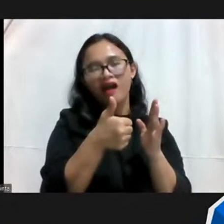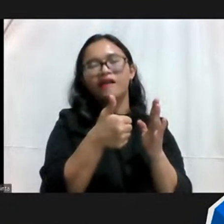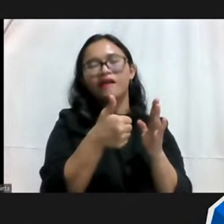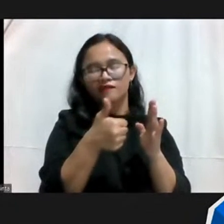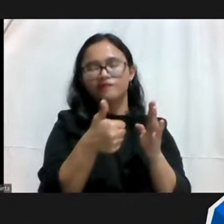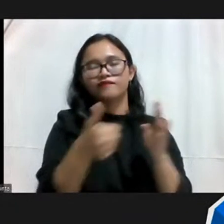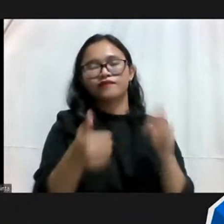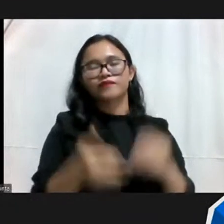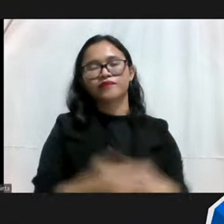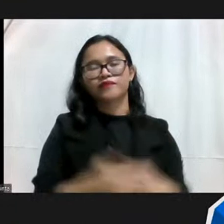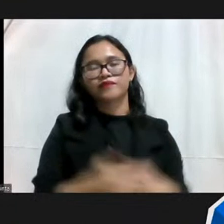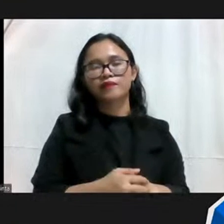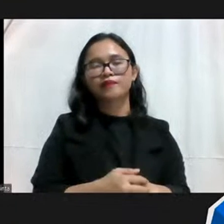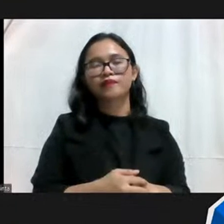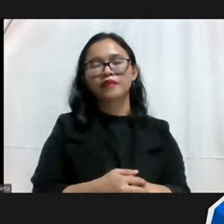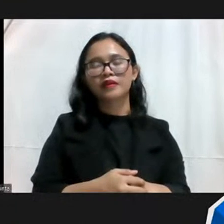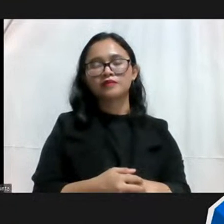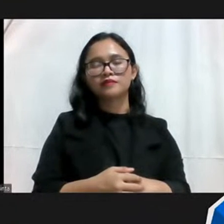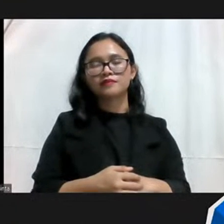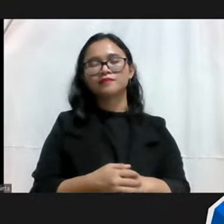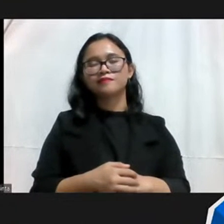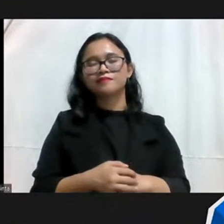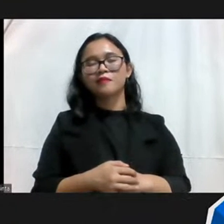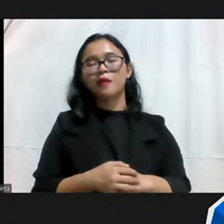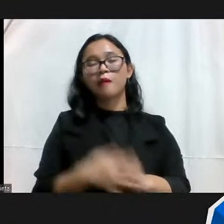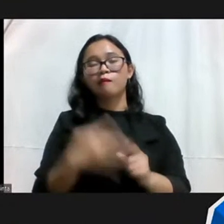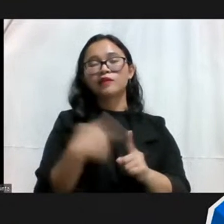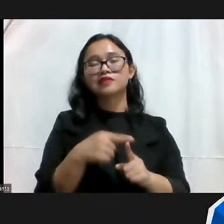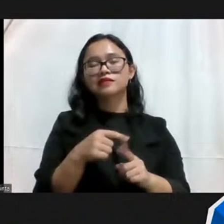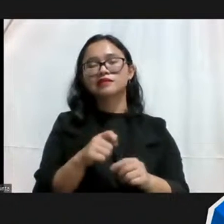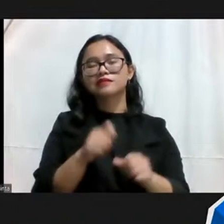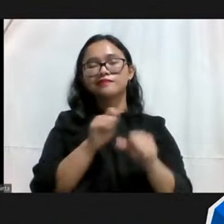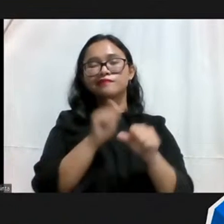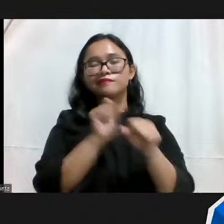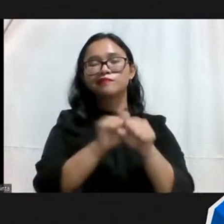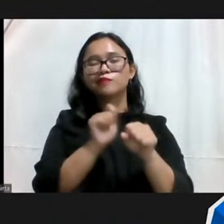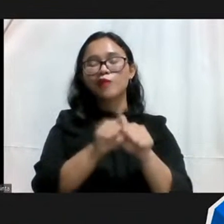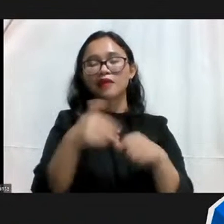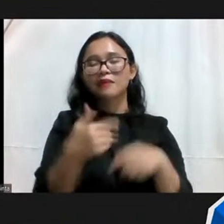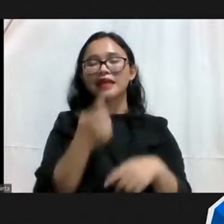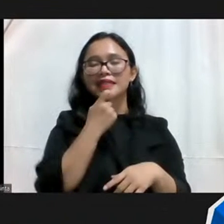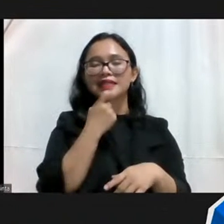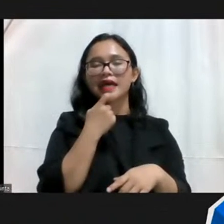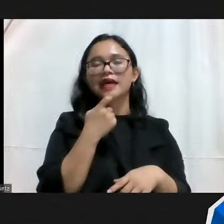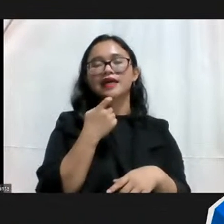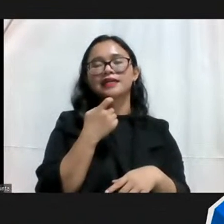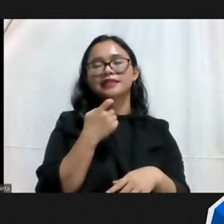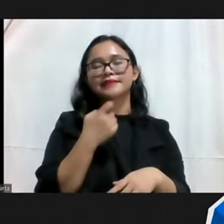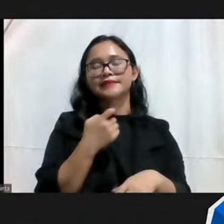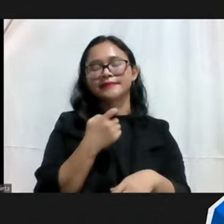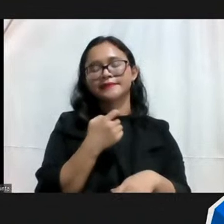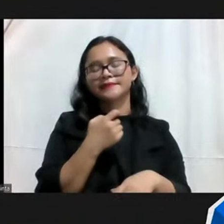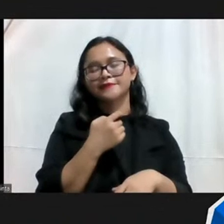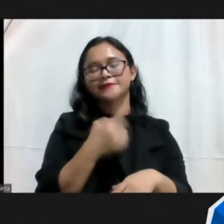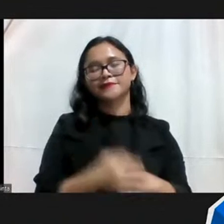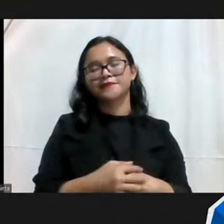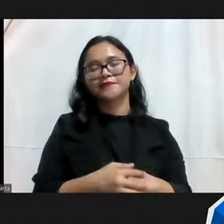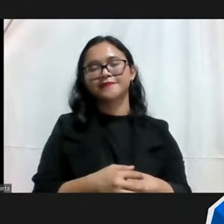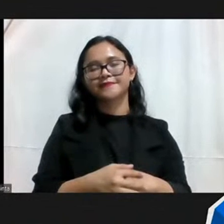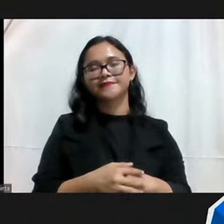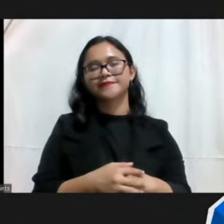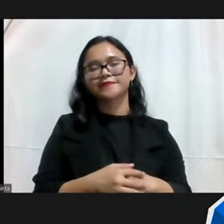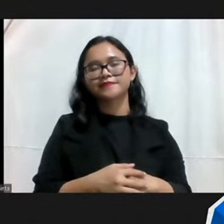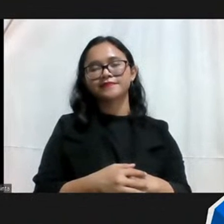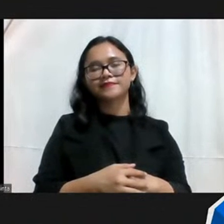yang juga membuat satu rumusan tertentu tentang perlindungan atau pocy prot